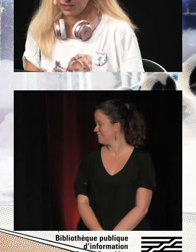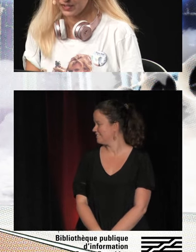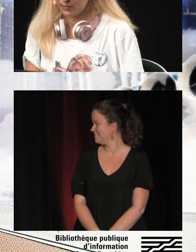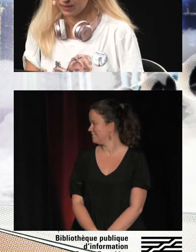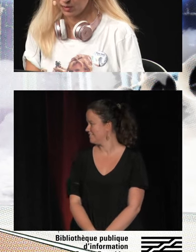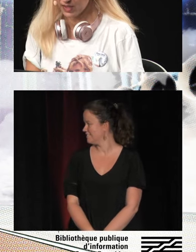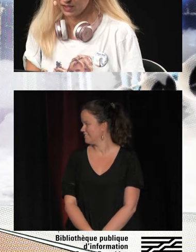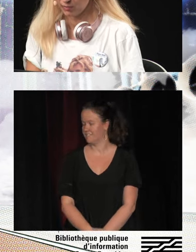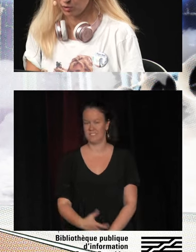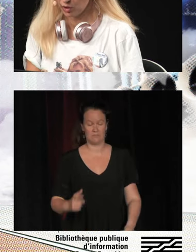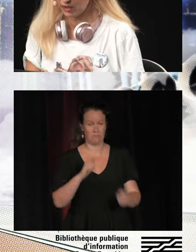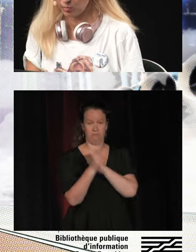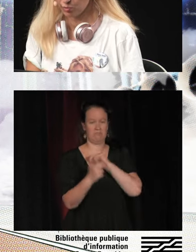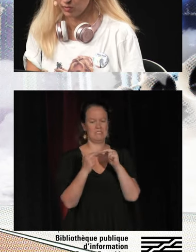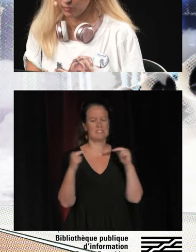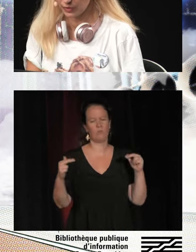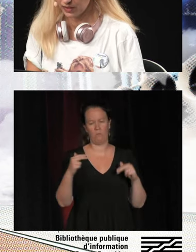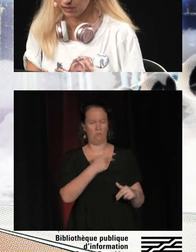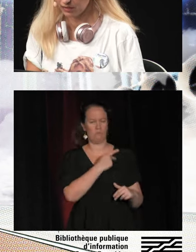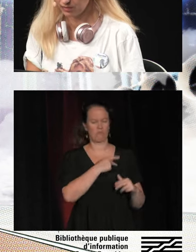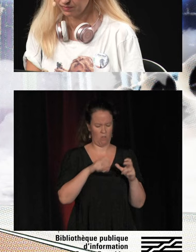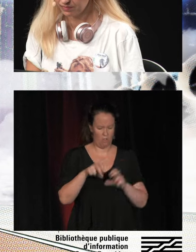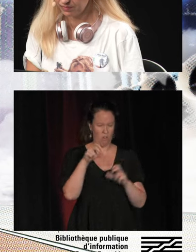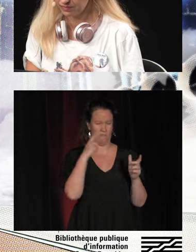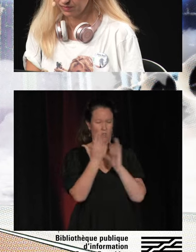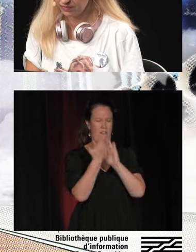J'ai très envie de skipper certains niveaux de Dr Mario pour tout de suite vous montrer